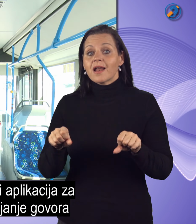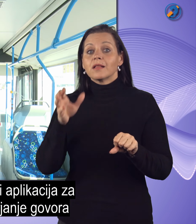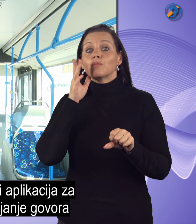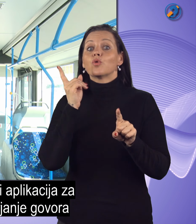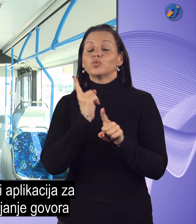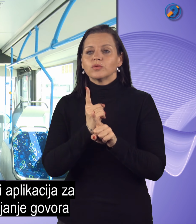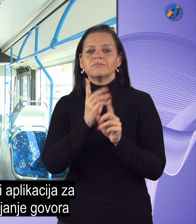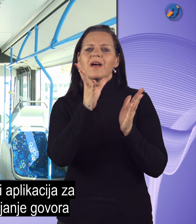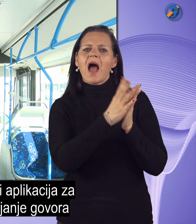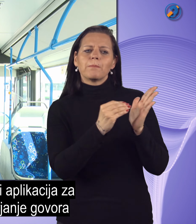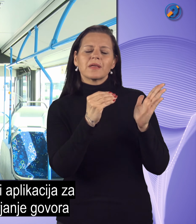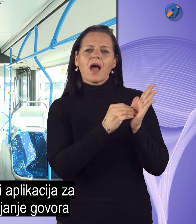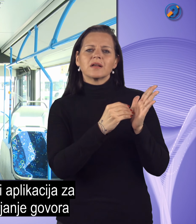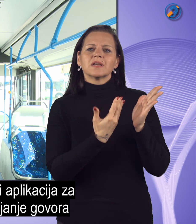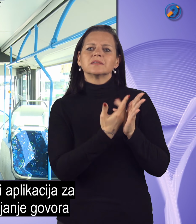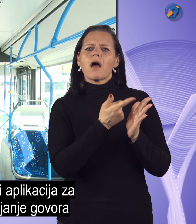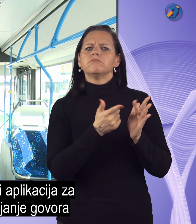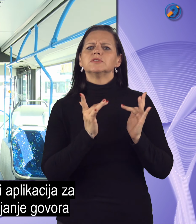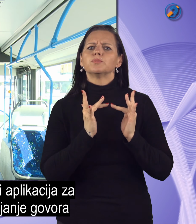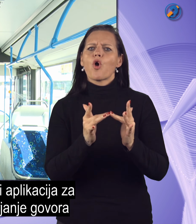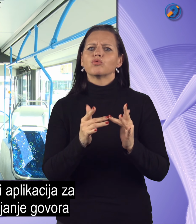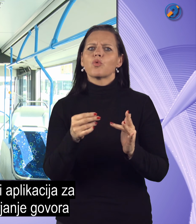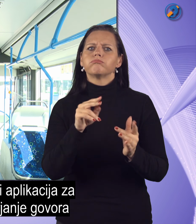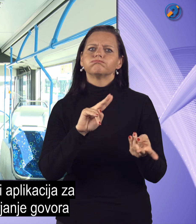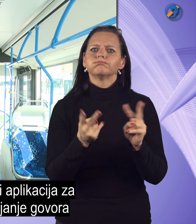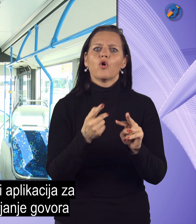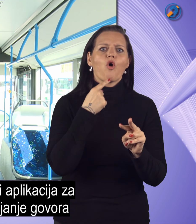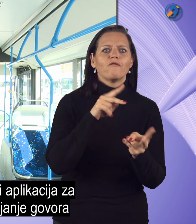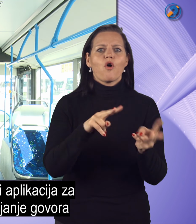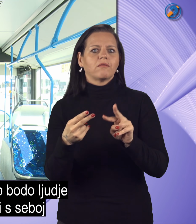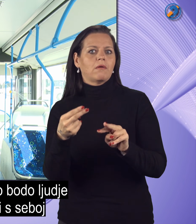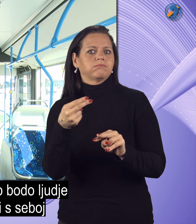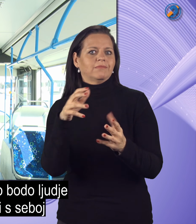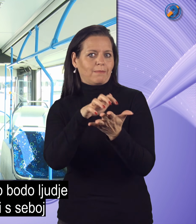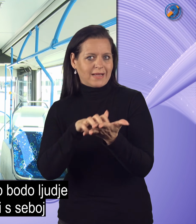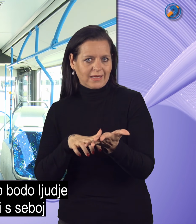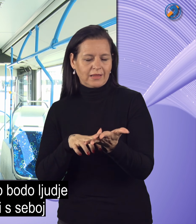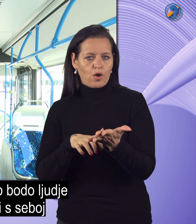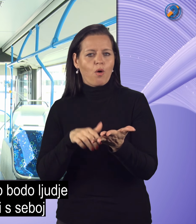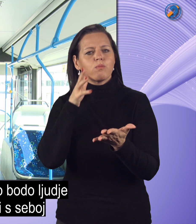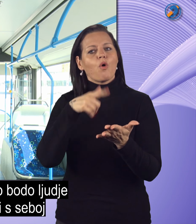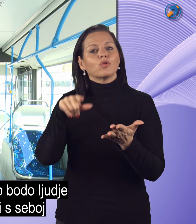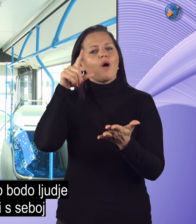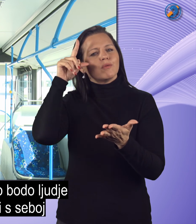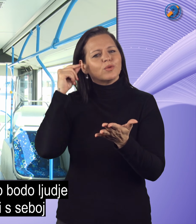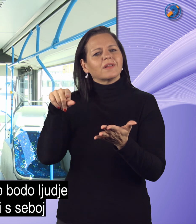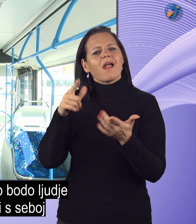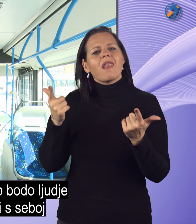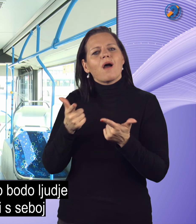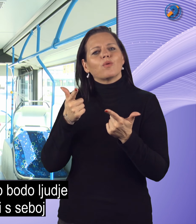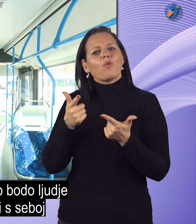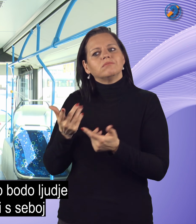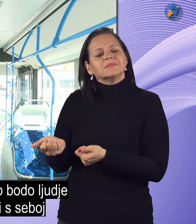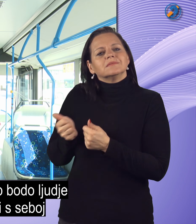Narejena bo tudi aplikacija za sprotno pretvarenje govora v besedilo, ki jo bodo ljudje lahko